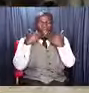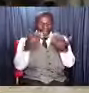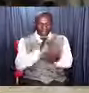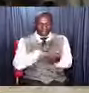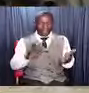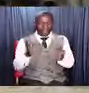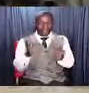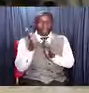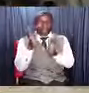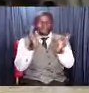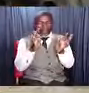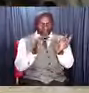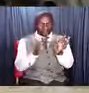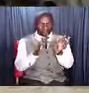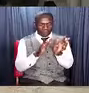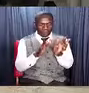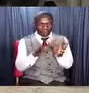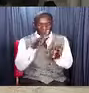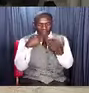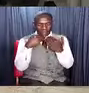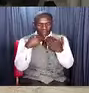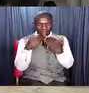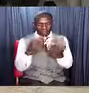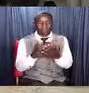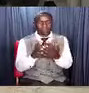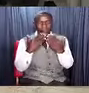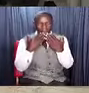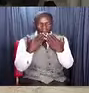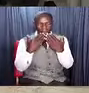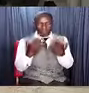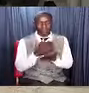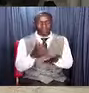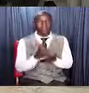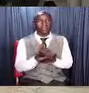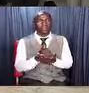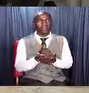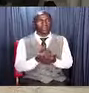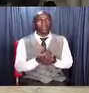Amen. Sante Yesu. Sante Mungu mwenyezi. Sante. Amen.